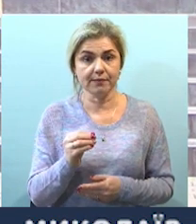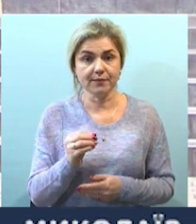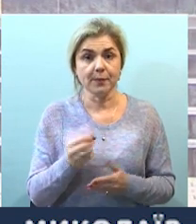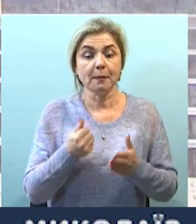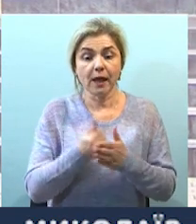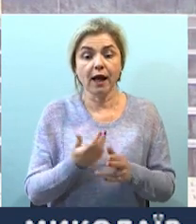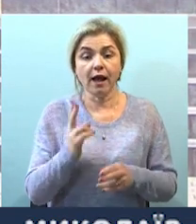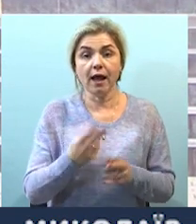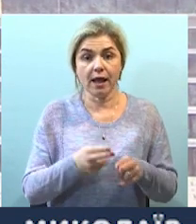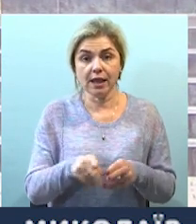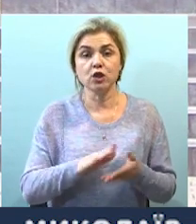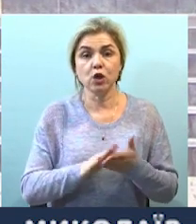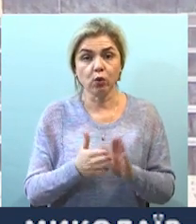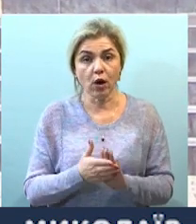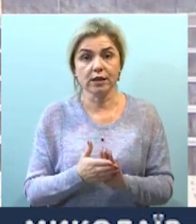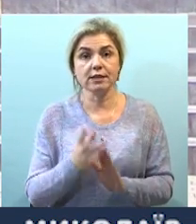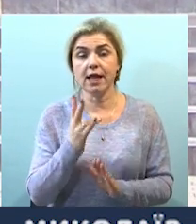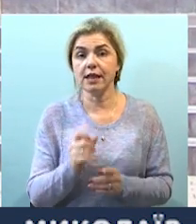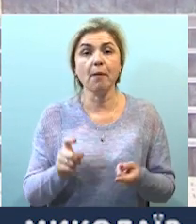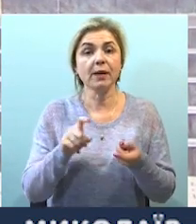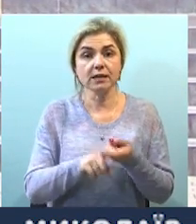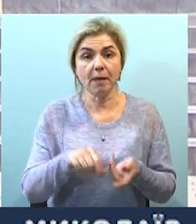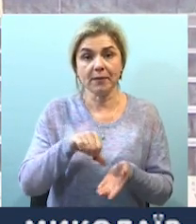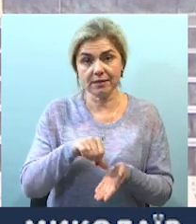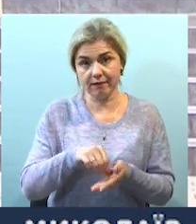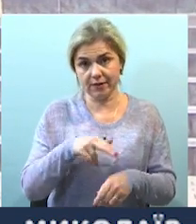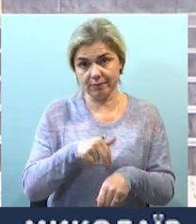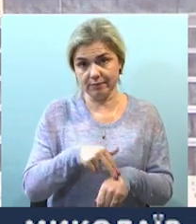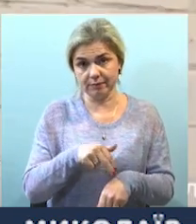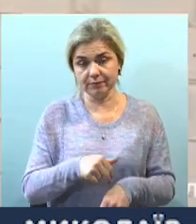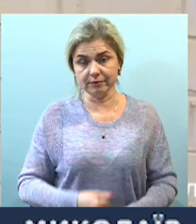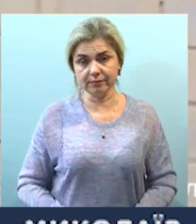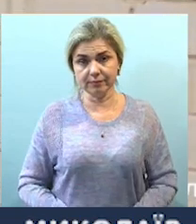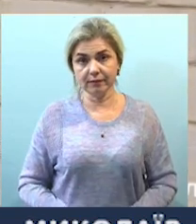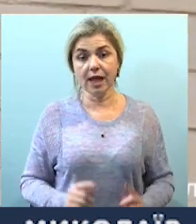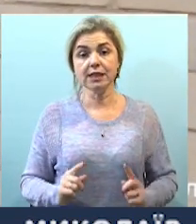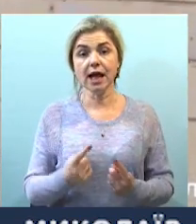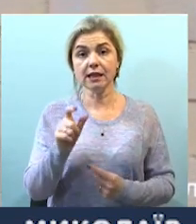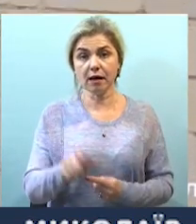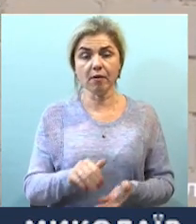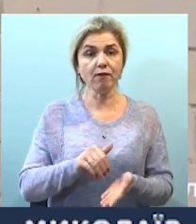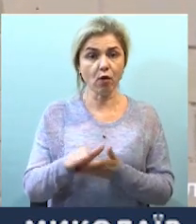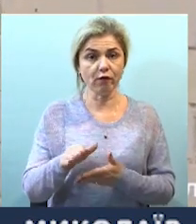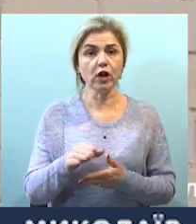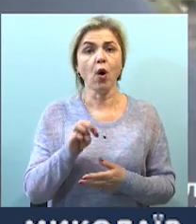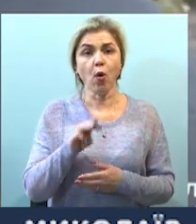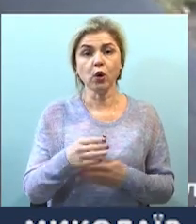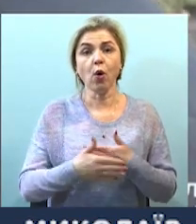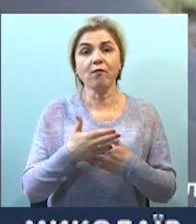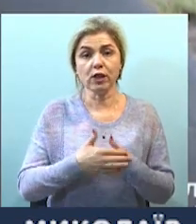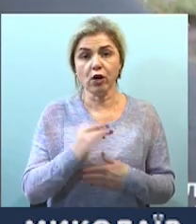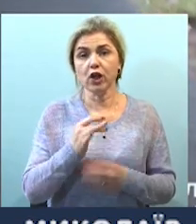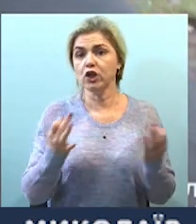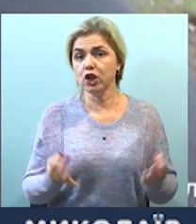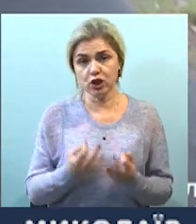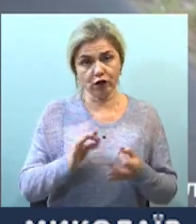до цієї ситуації не долучилися представники правоохоронних органів. Затриманий відмовився від обвинувачень та